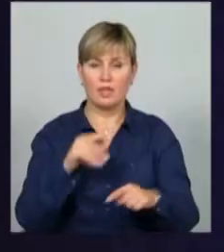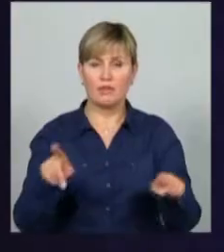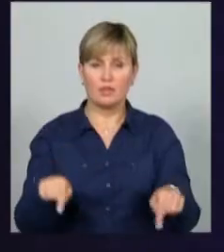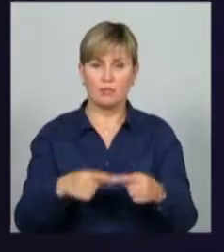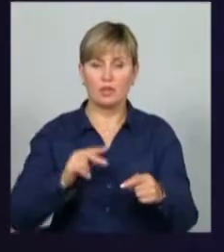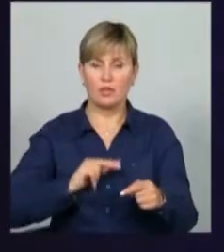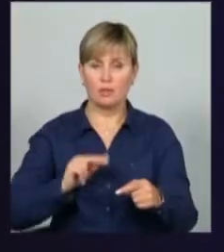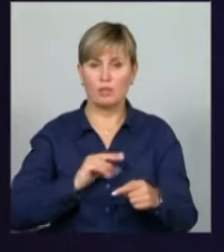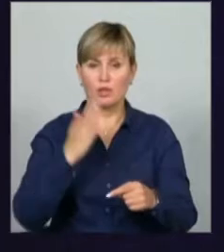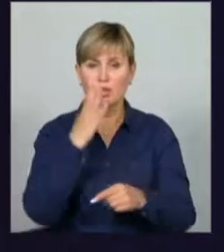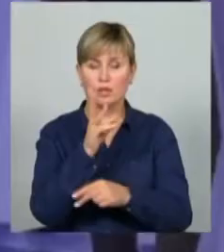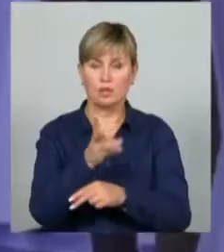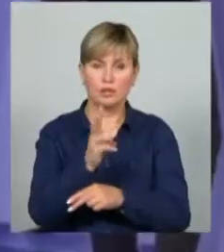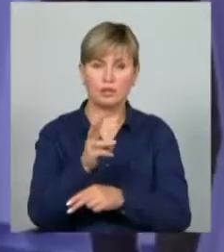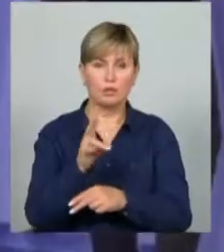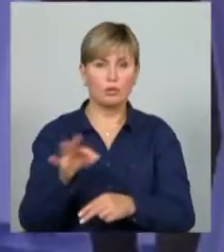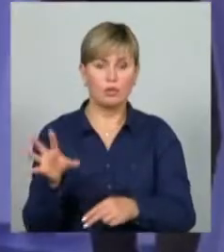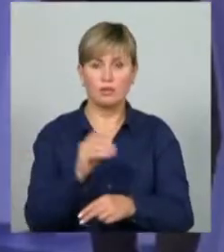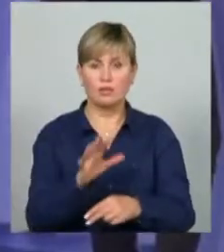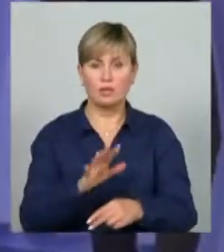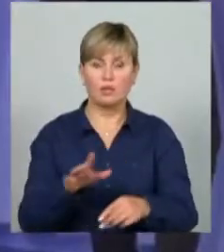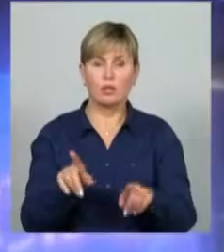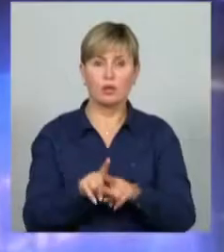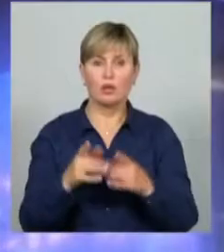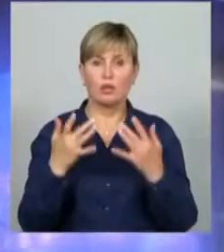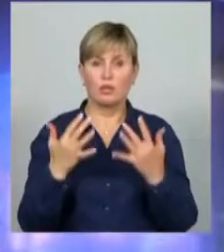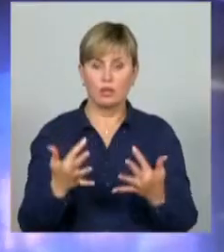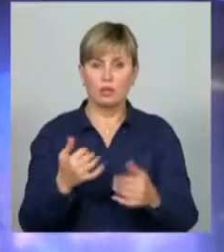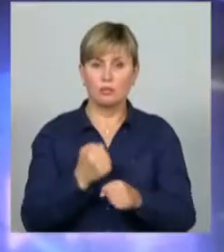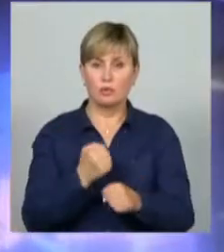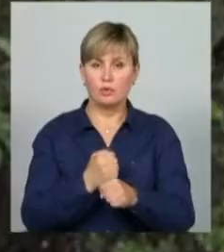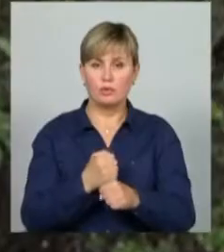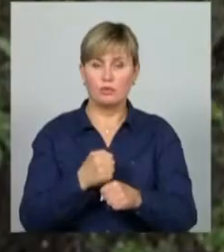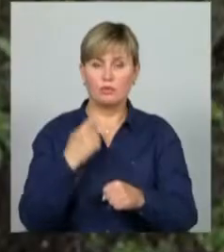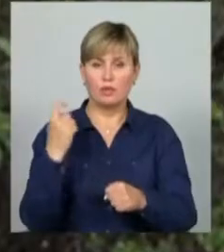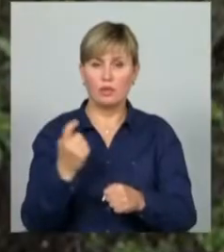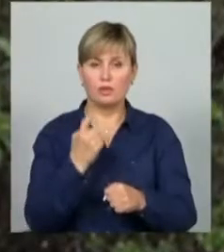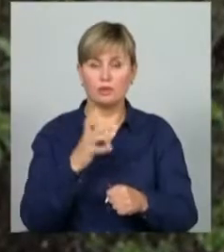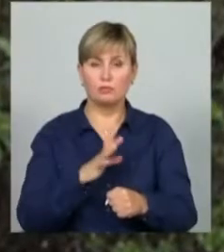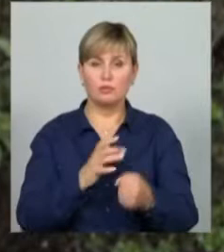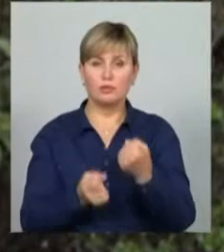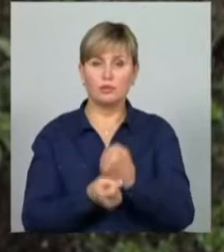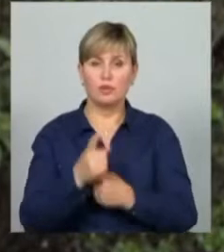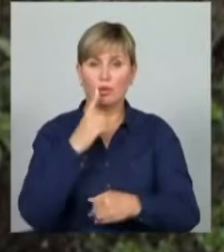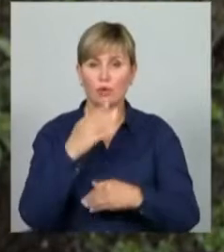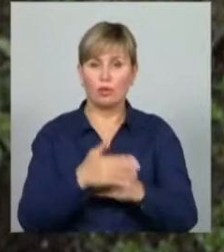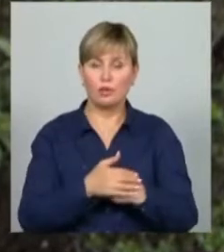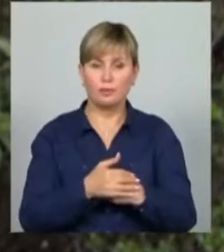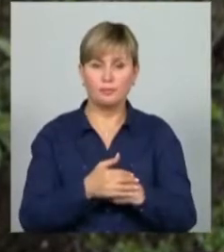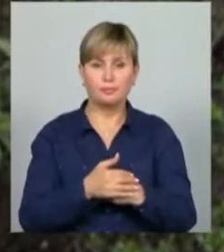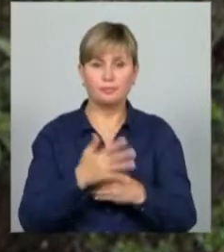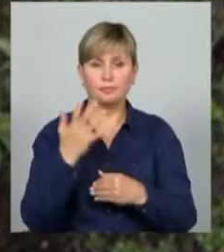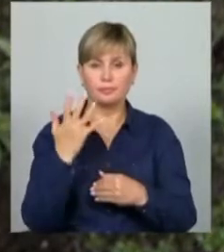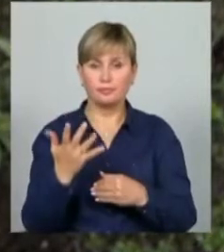возобновляют работу кинотеатры, но не все. Какое требование выдвинули владельцам? Было выявлено порядка